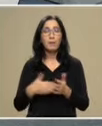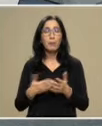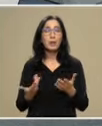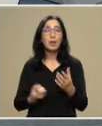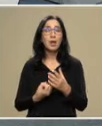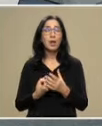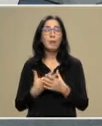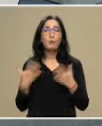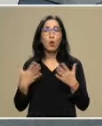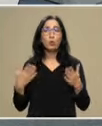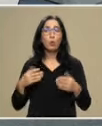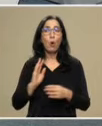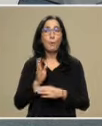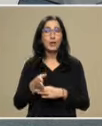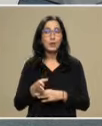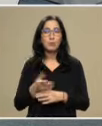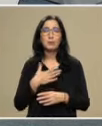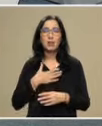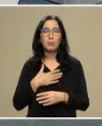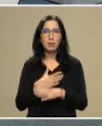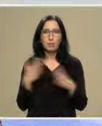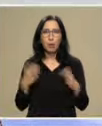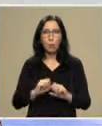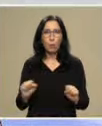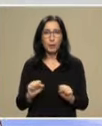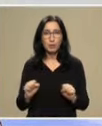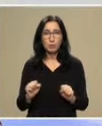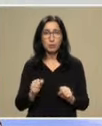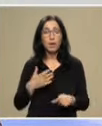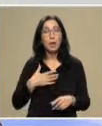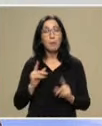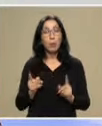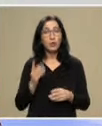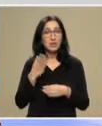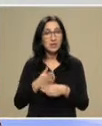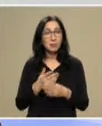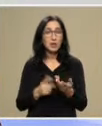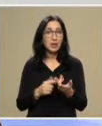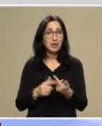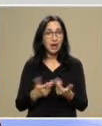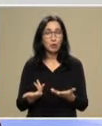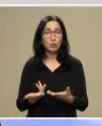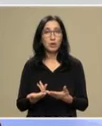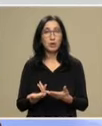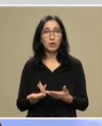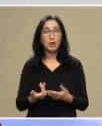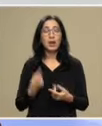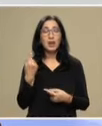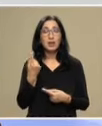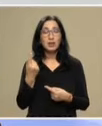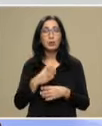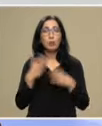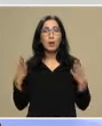многото предимства, разбира се, има и много опасности. Аз бих се спряла само на някои от тях. Разбира се, един